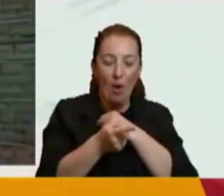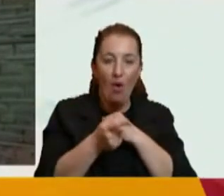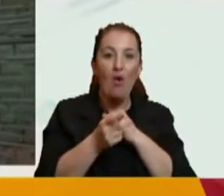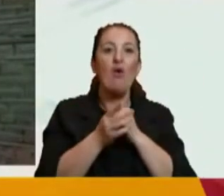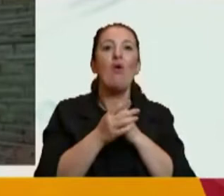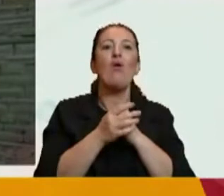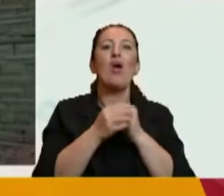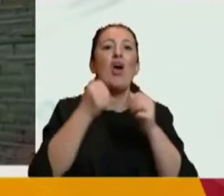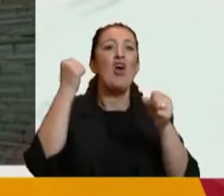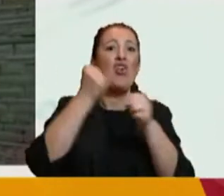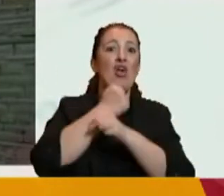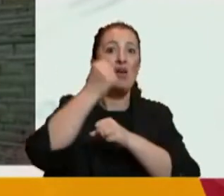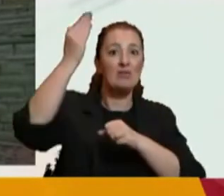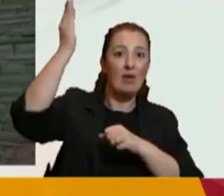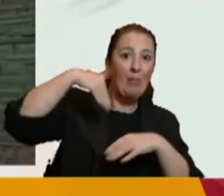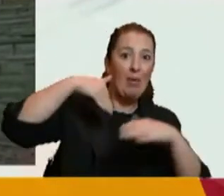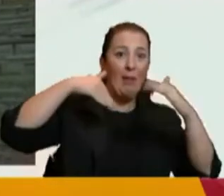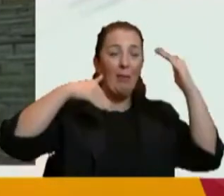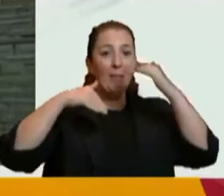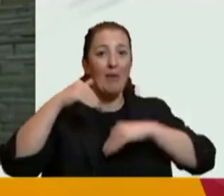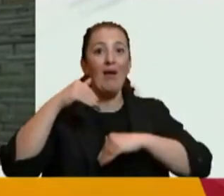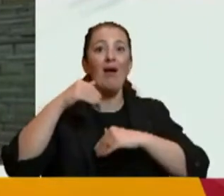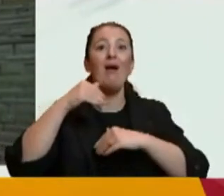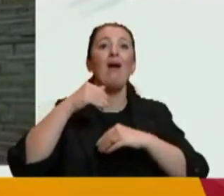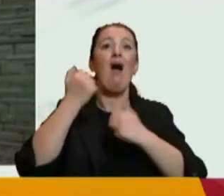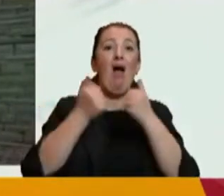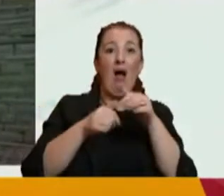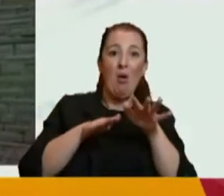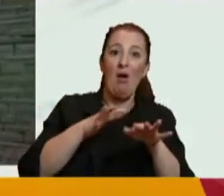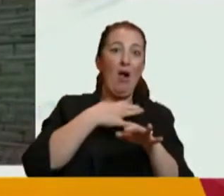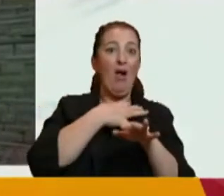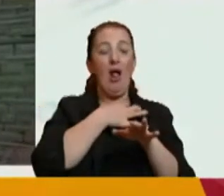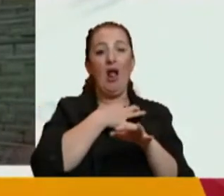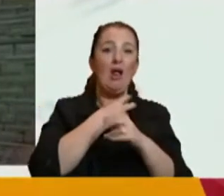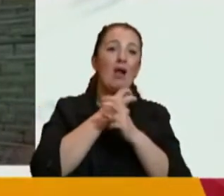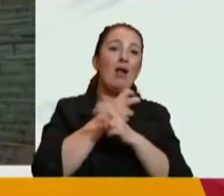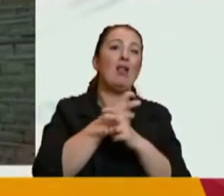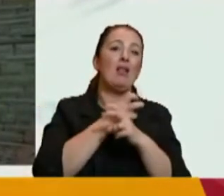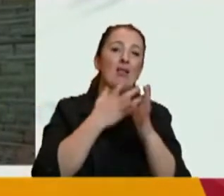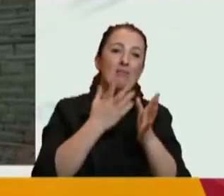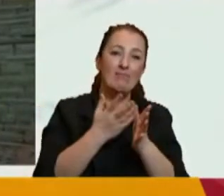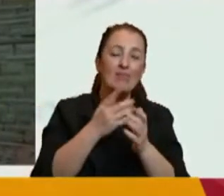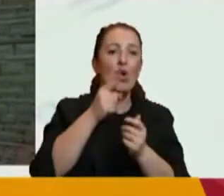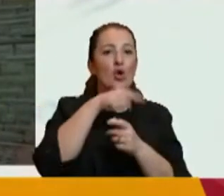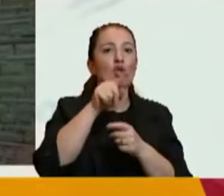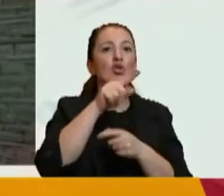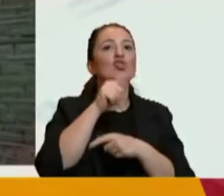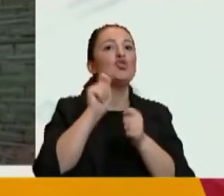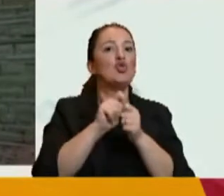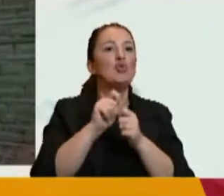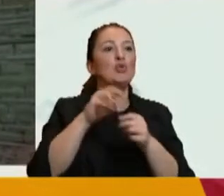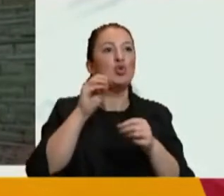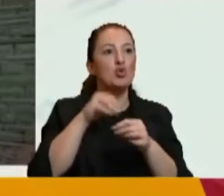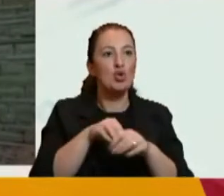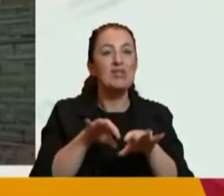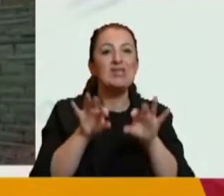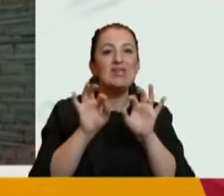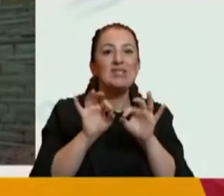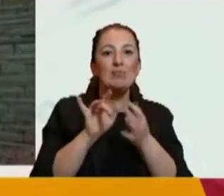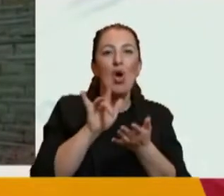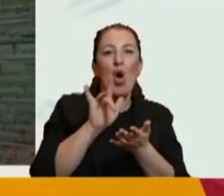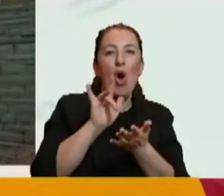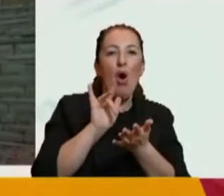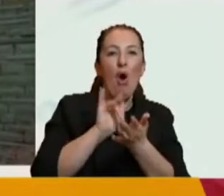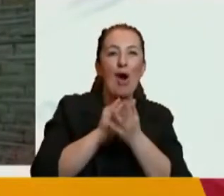trafiği de riski atıyordu buradaki çalışmalarımız sağ sahilde bitti şu anda ortadaki ve